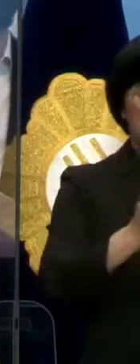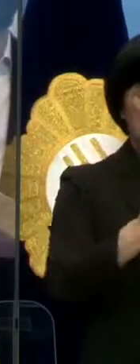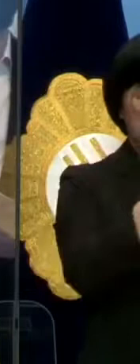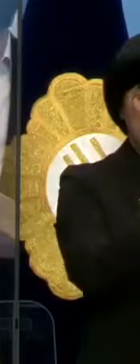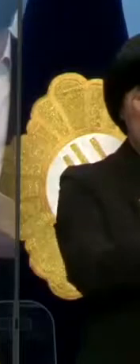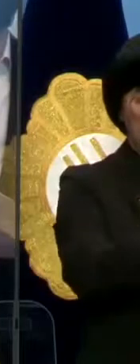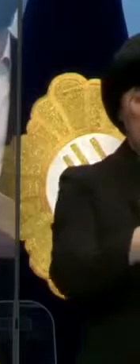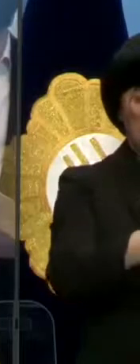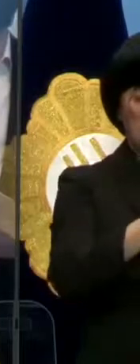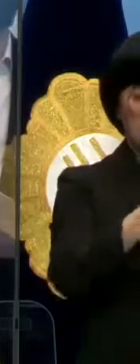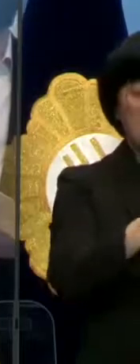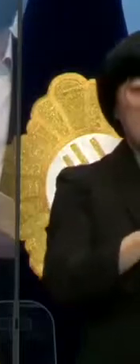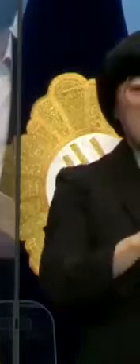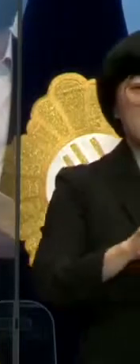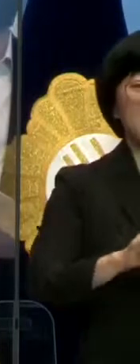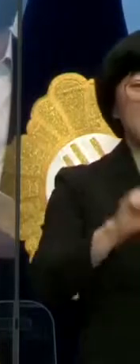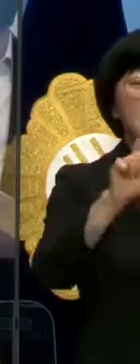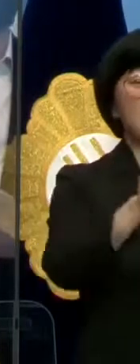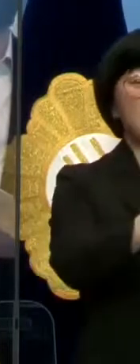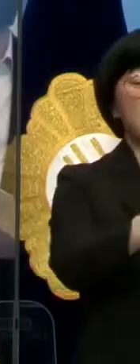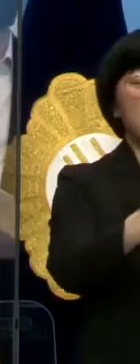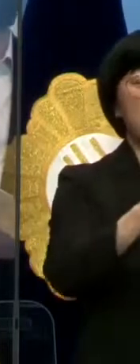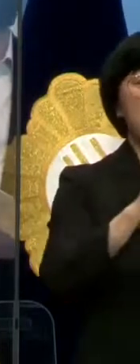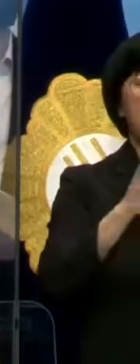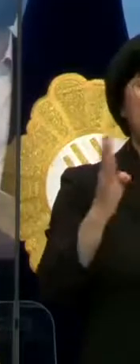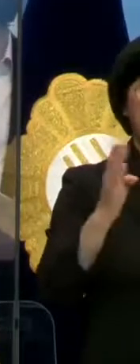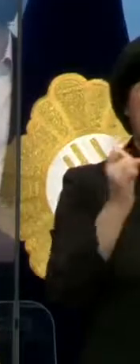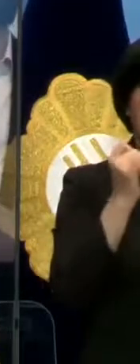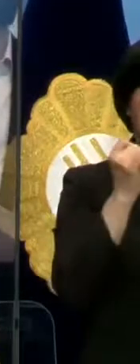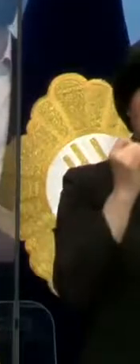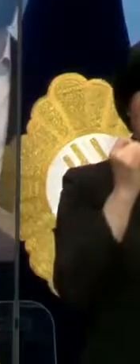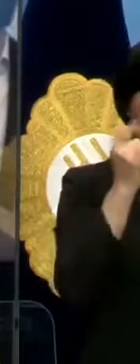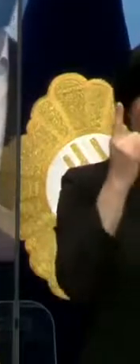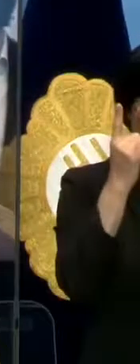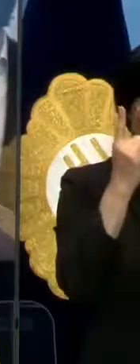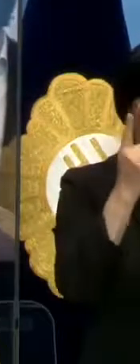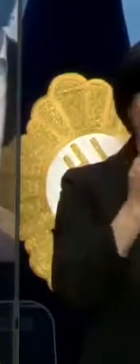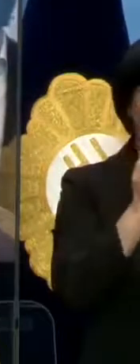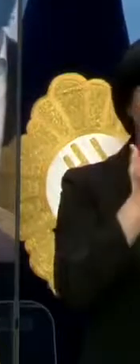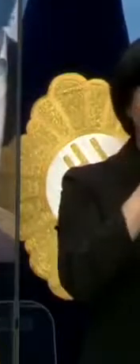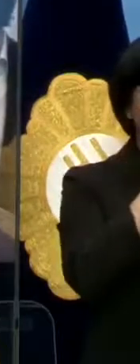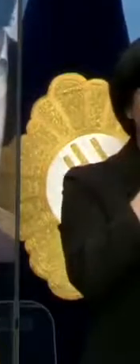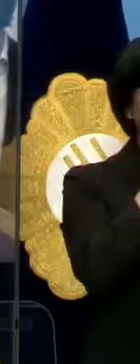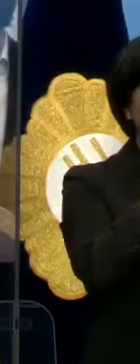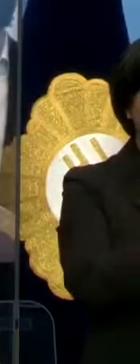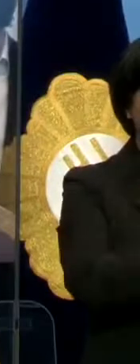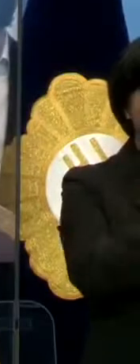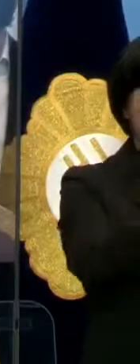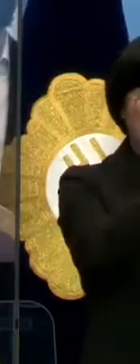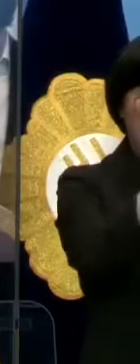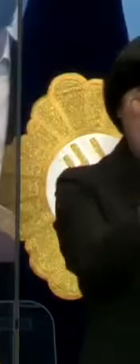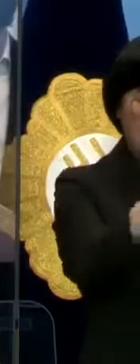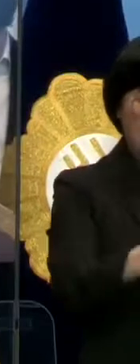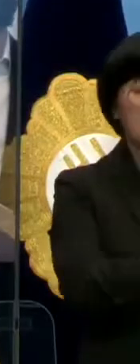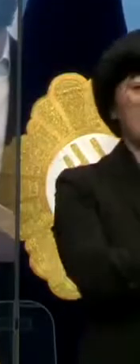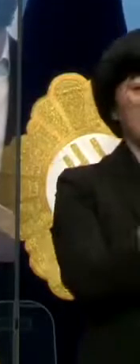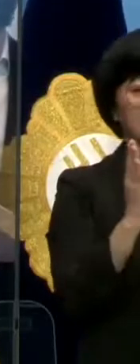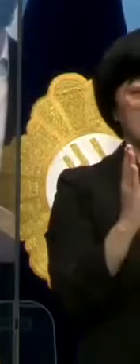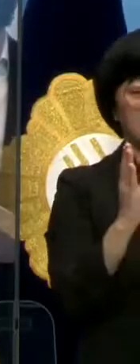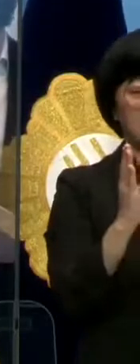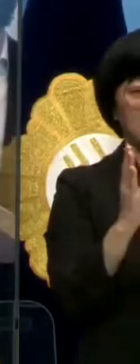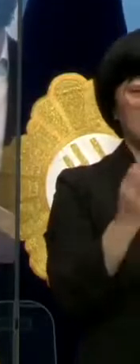법안소위를 12일을 열었습니다. 한 달 동안 화수목 12일을